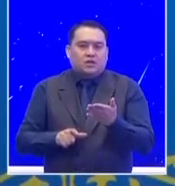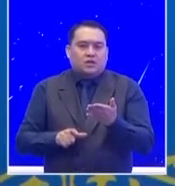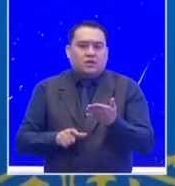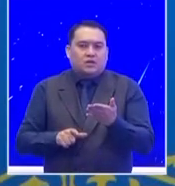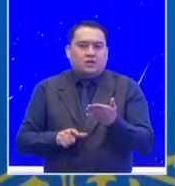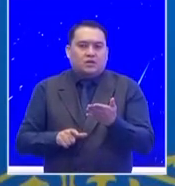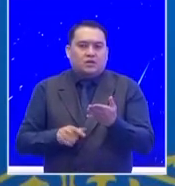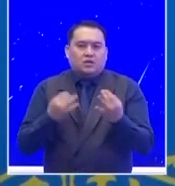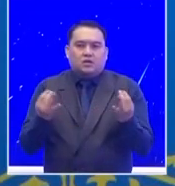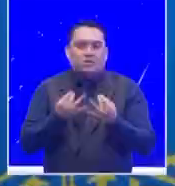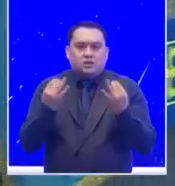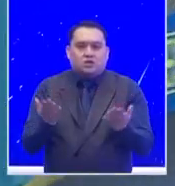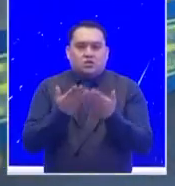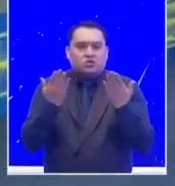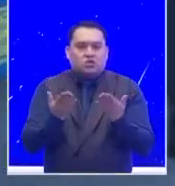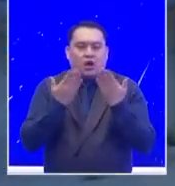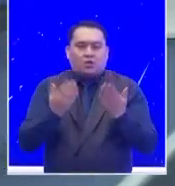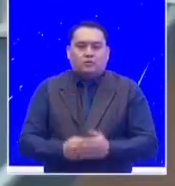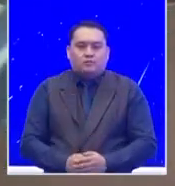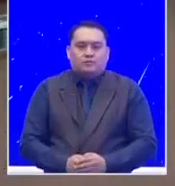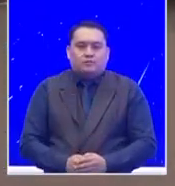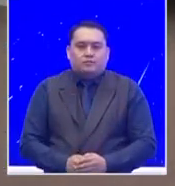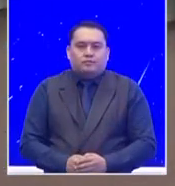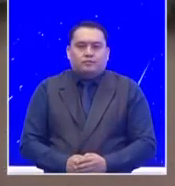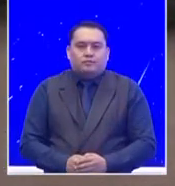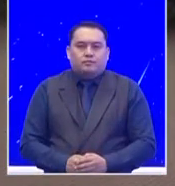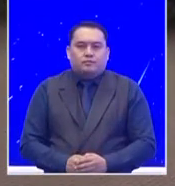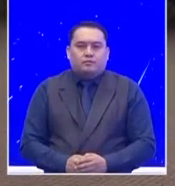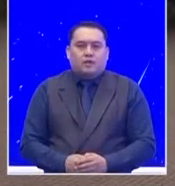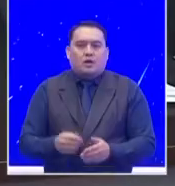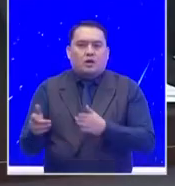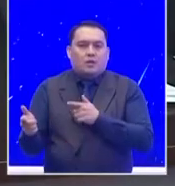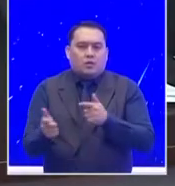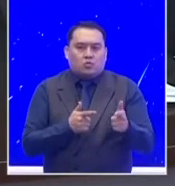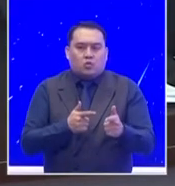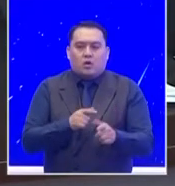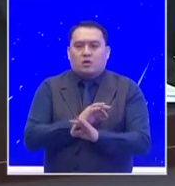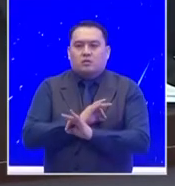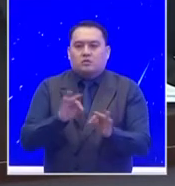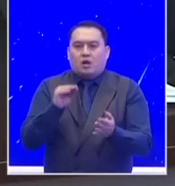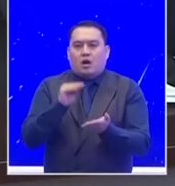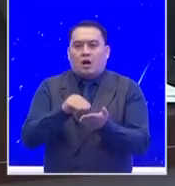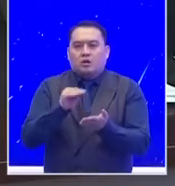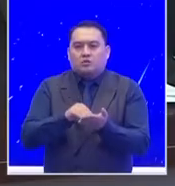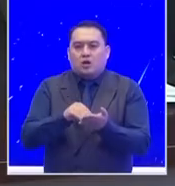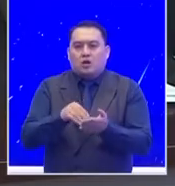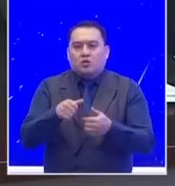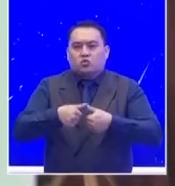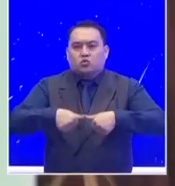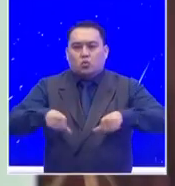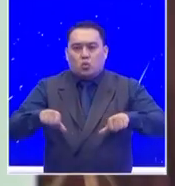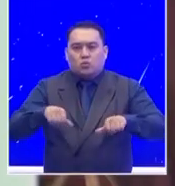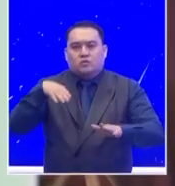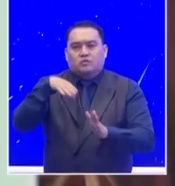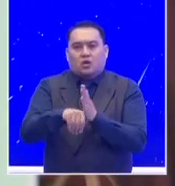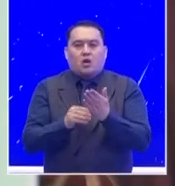очень с интересом читаю. Участники продемонстрировали хороший уровень подготовки. Добавим, оценивало молодых дарований компетентное жюри в